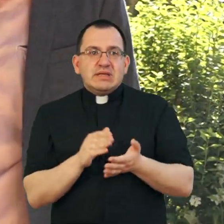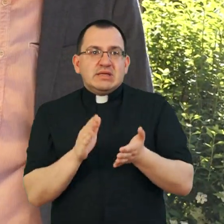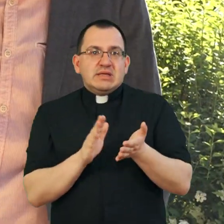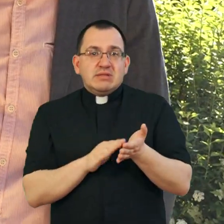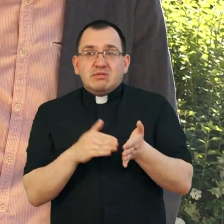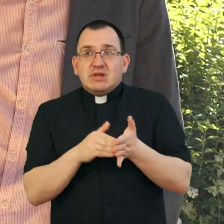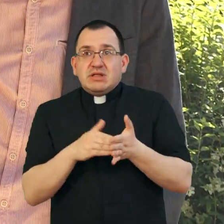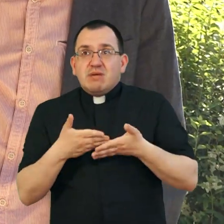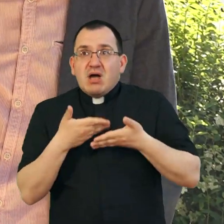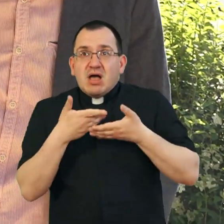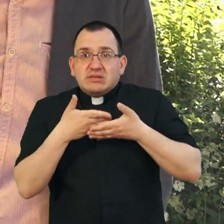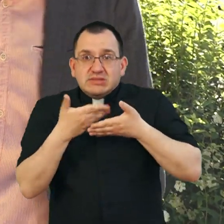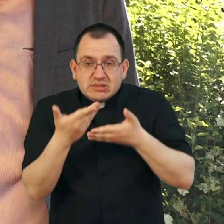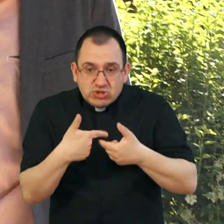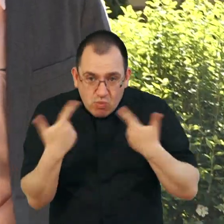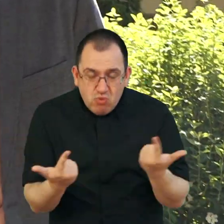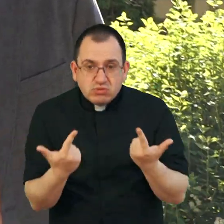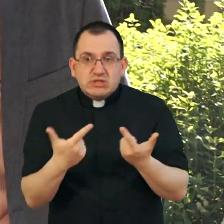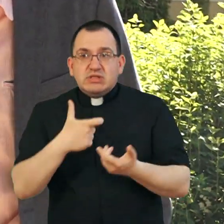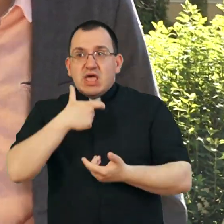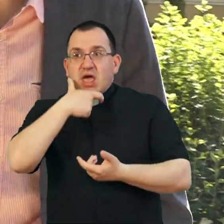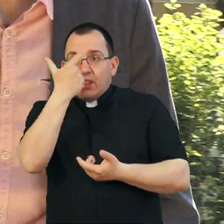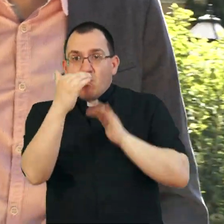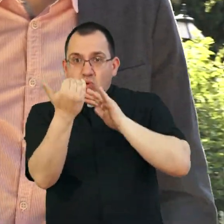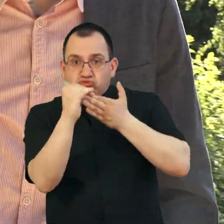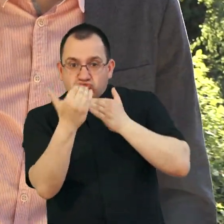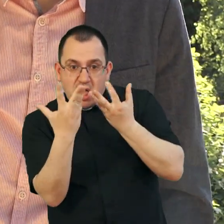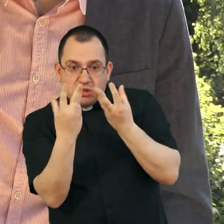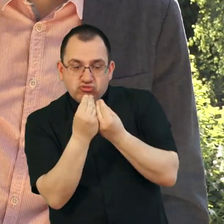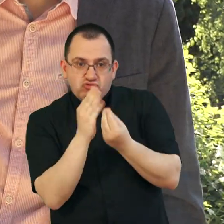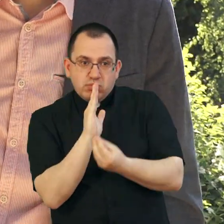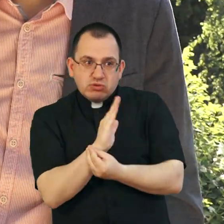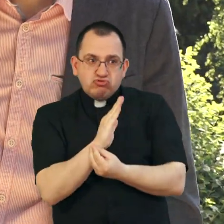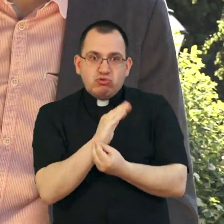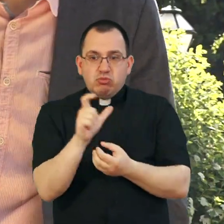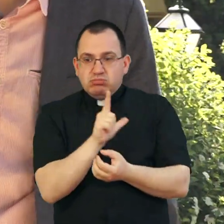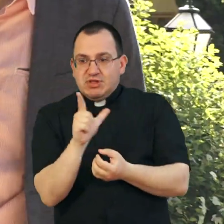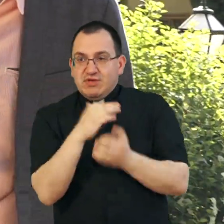dopuštanje da Bog djeluje i da surađuješ s njime, da je to jedan odnos.